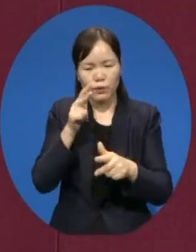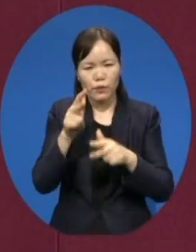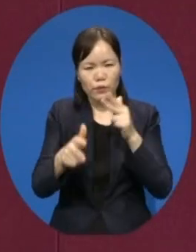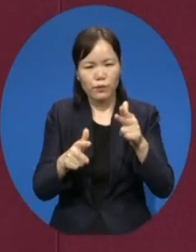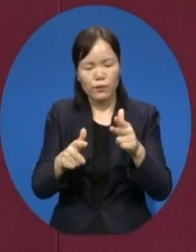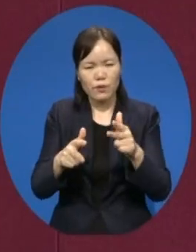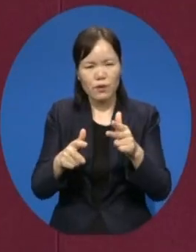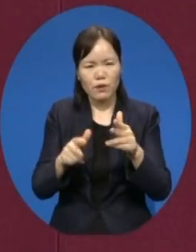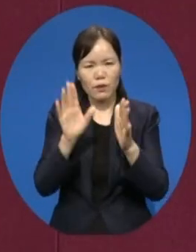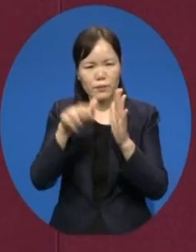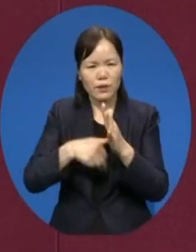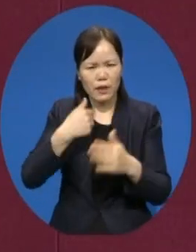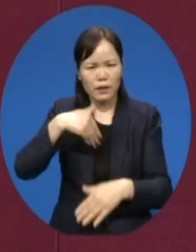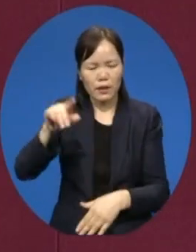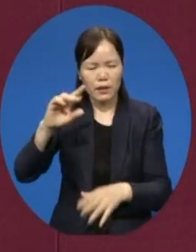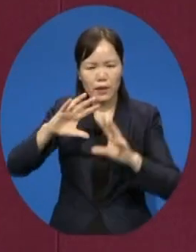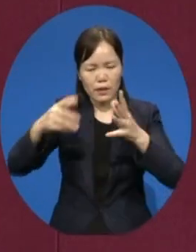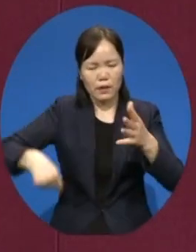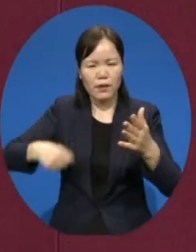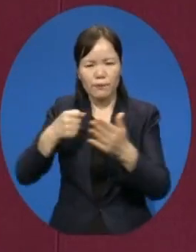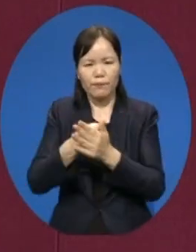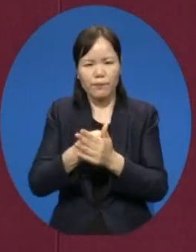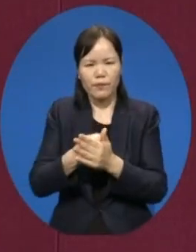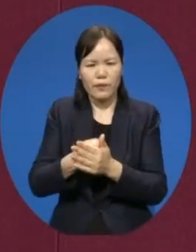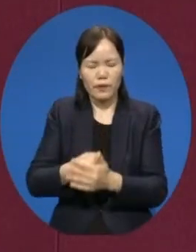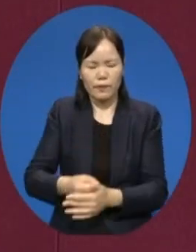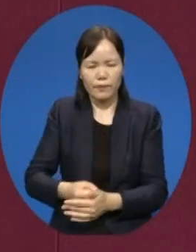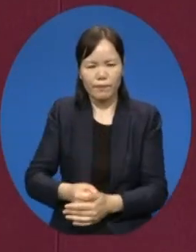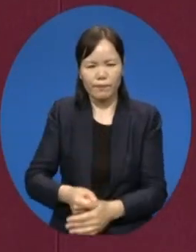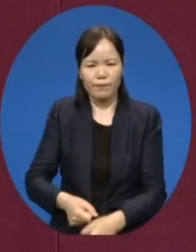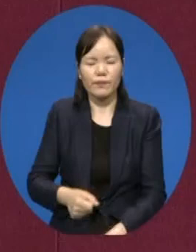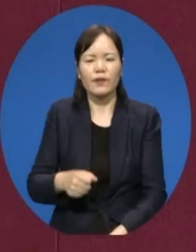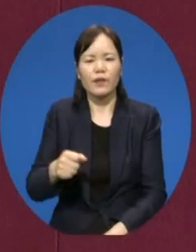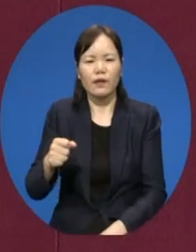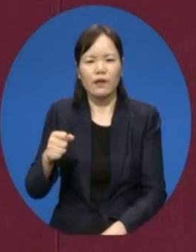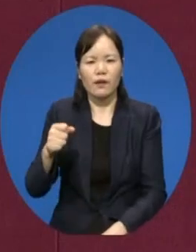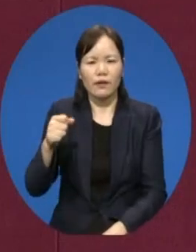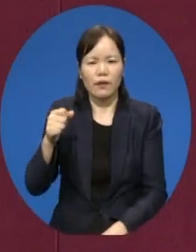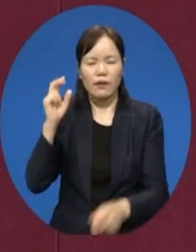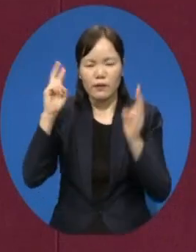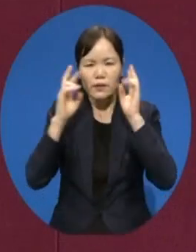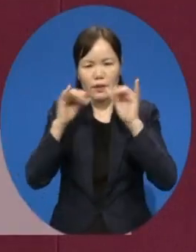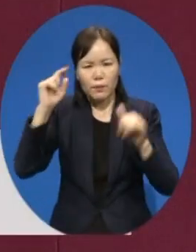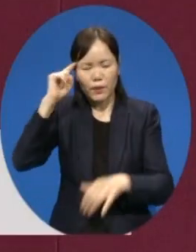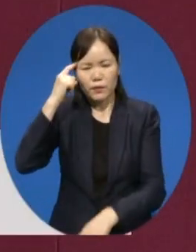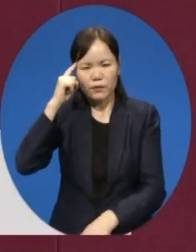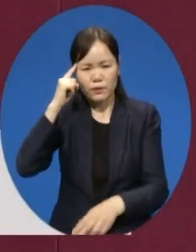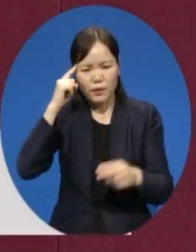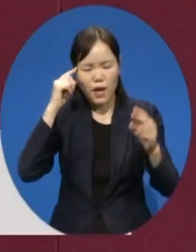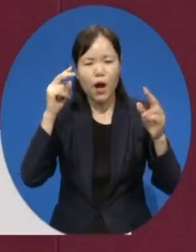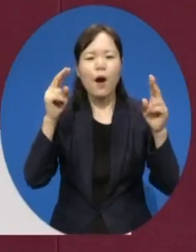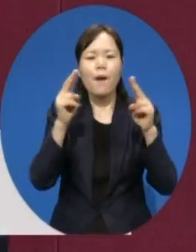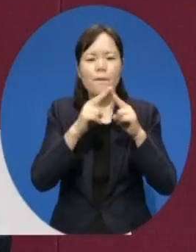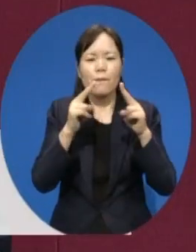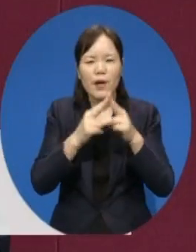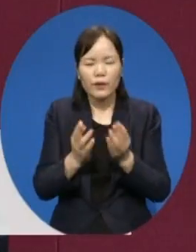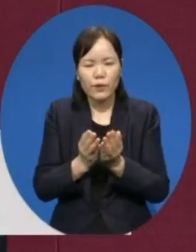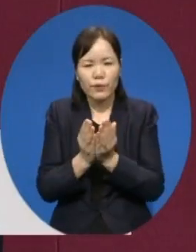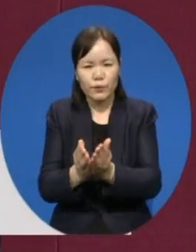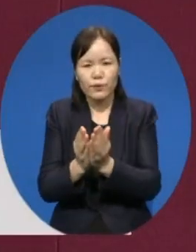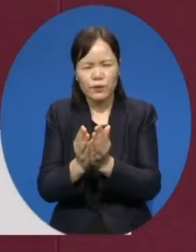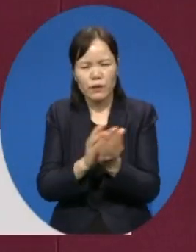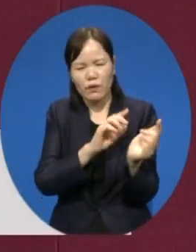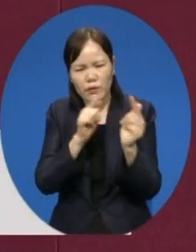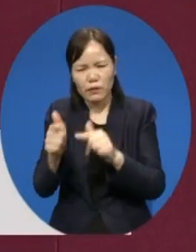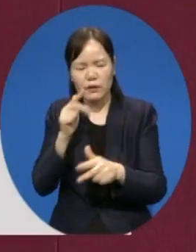결단, 치열한 기업가 정신으로 반도체, 조선, 자동차, 화학산업을